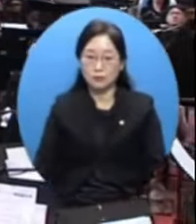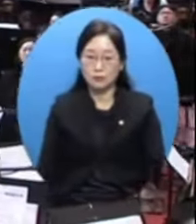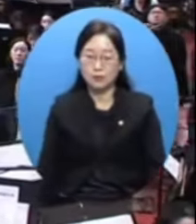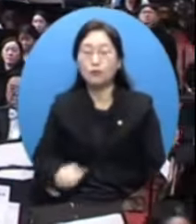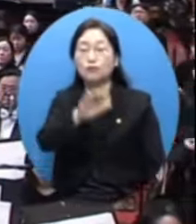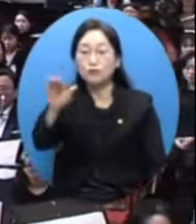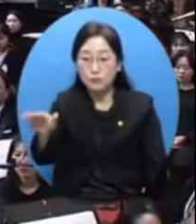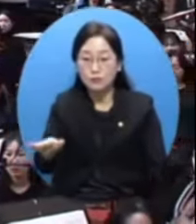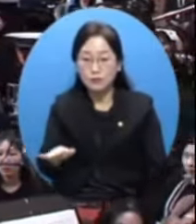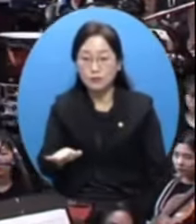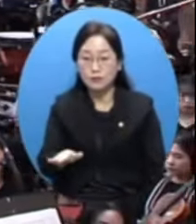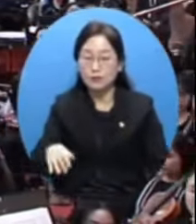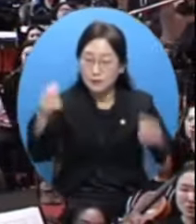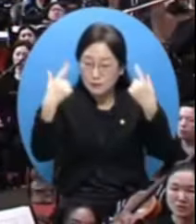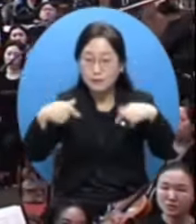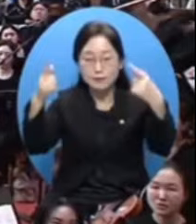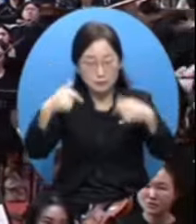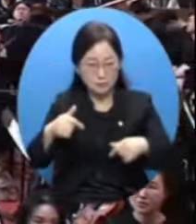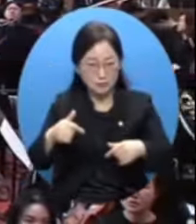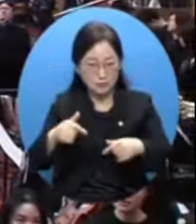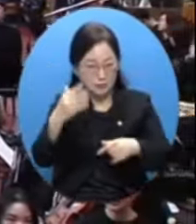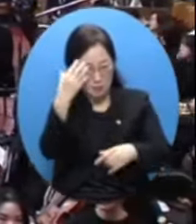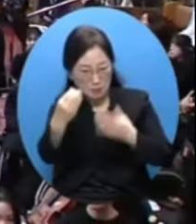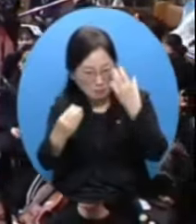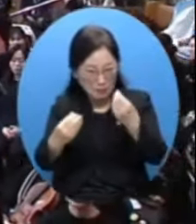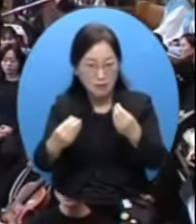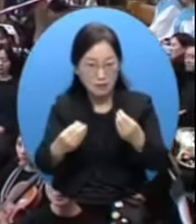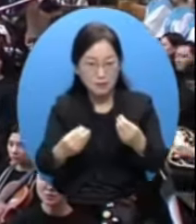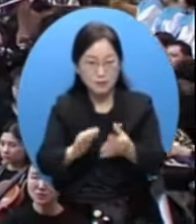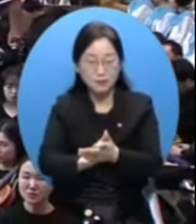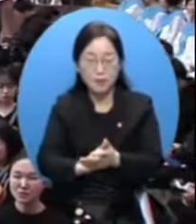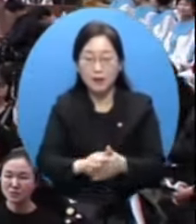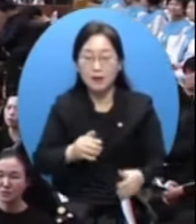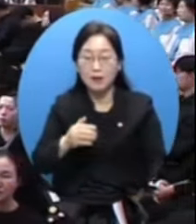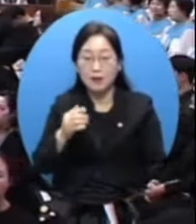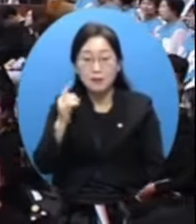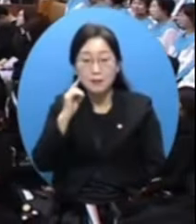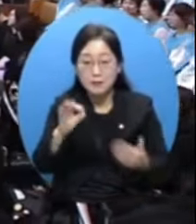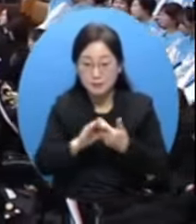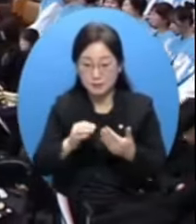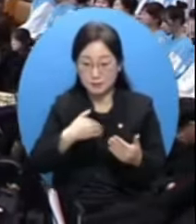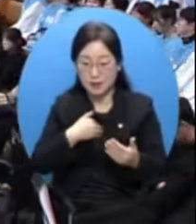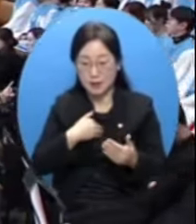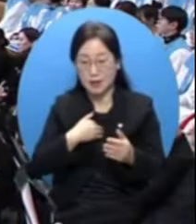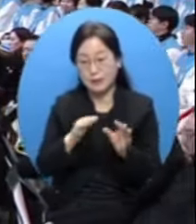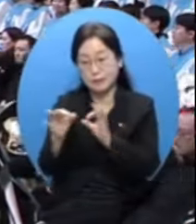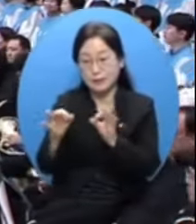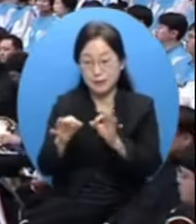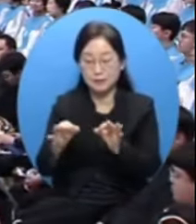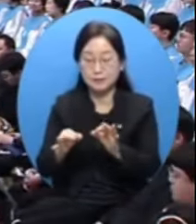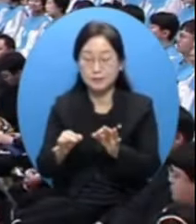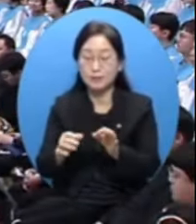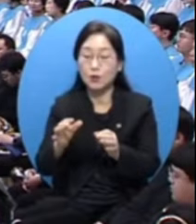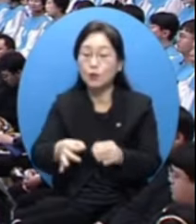우리는 늘 듣게 됩니다. 내가 식당에 가서 돈을 주면서 내가 음식을 먹어도 내가